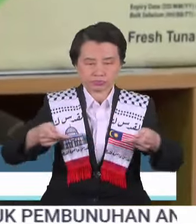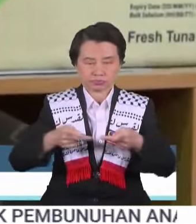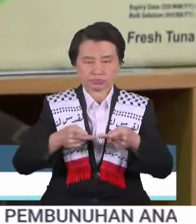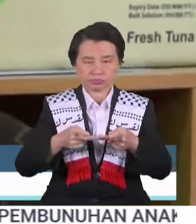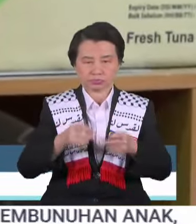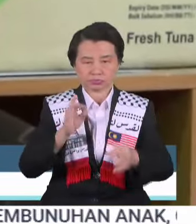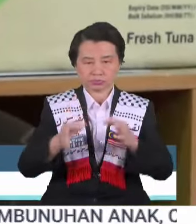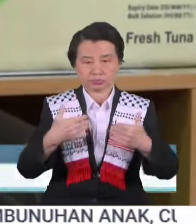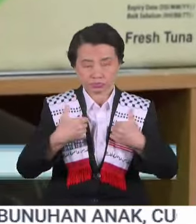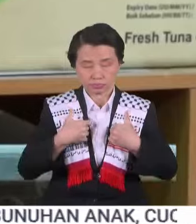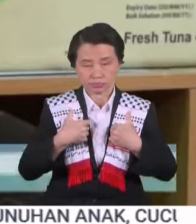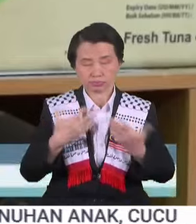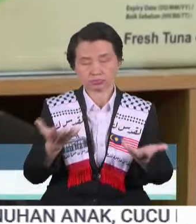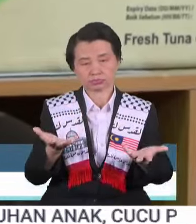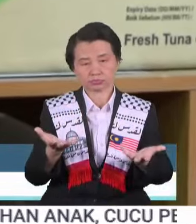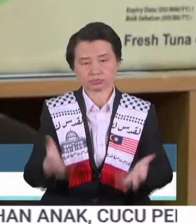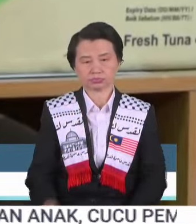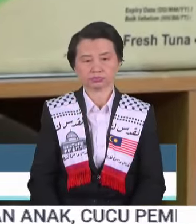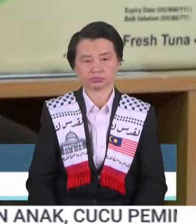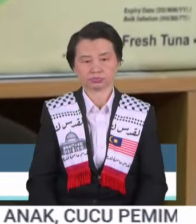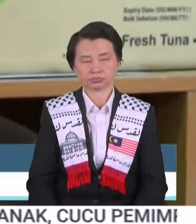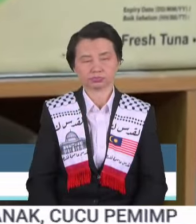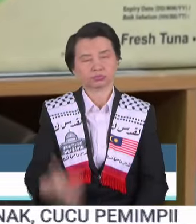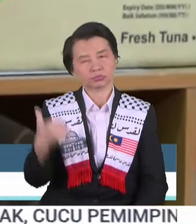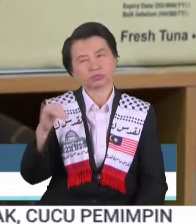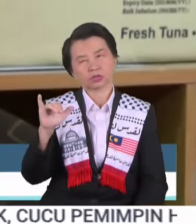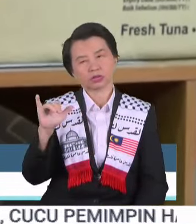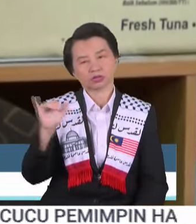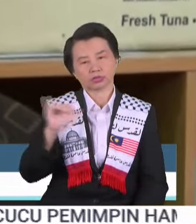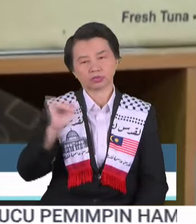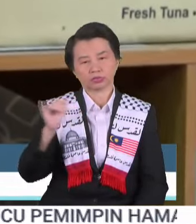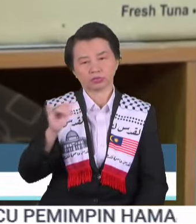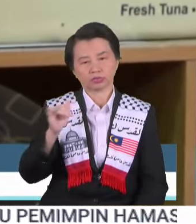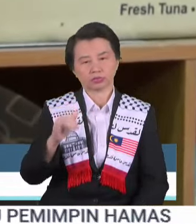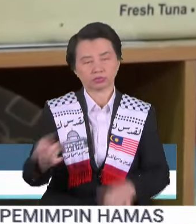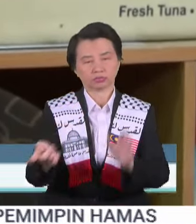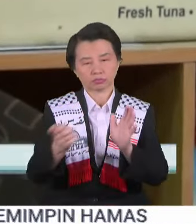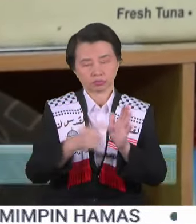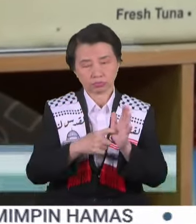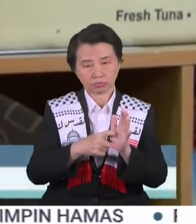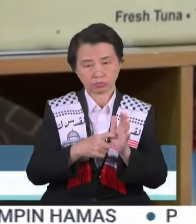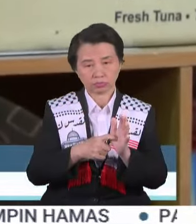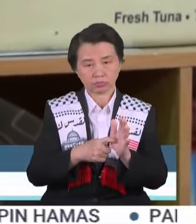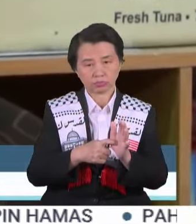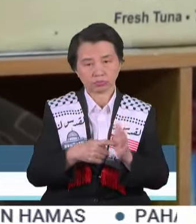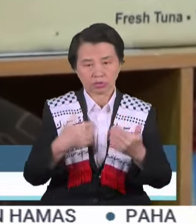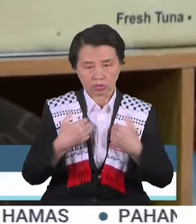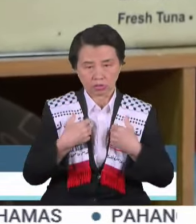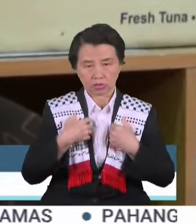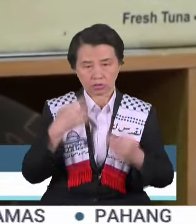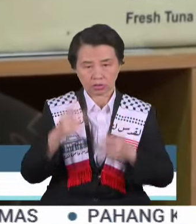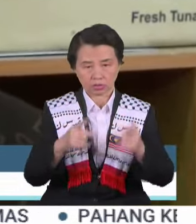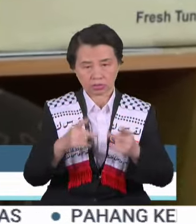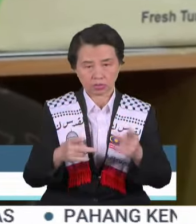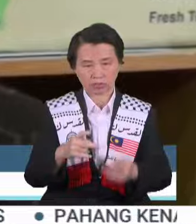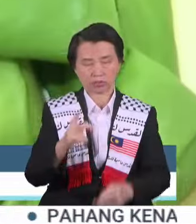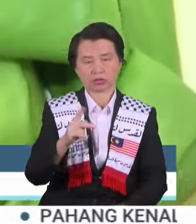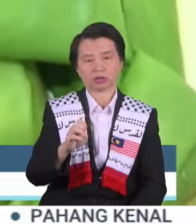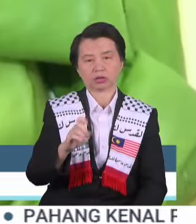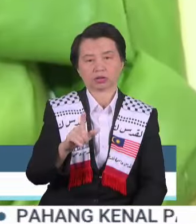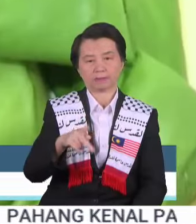tapi kalau ada, ada. Macam tempat lah, tempat kakak kan, ada lah kelupis tu.